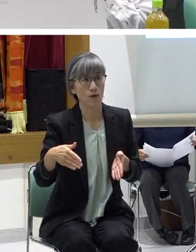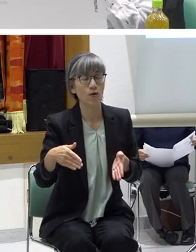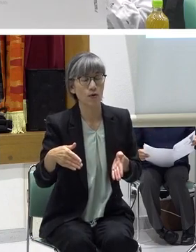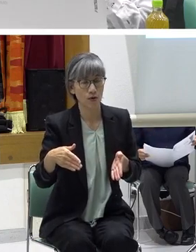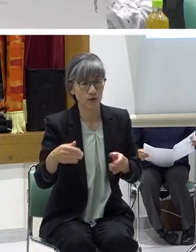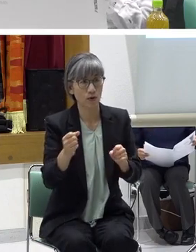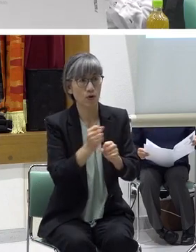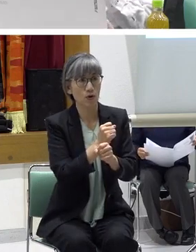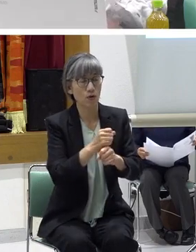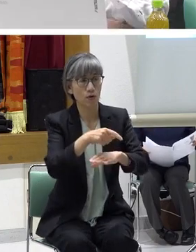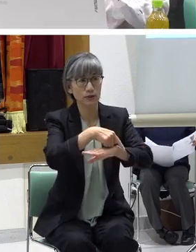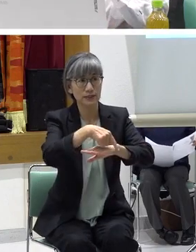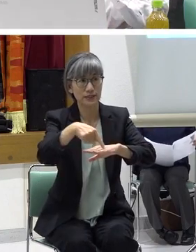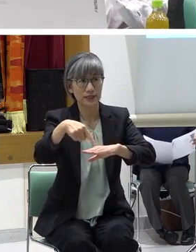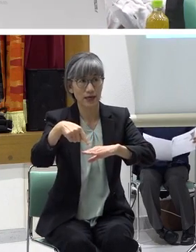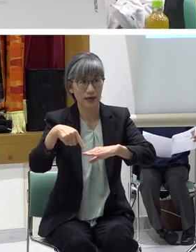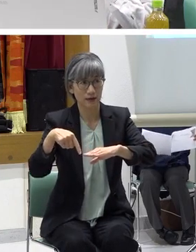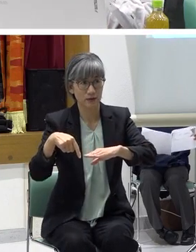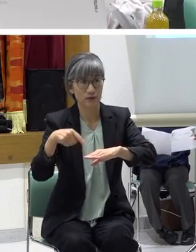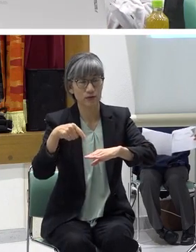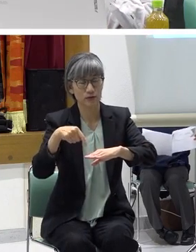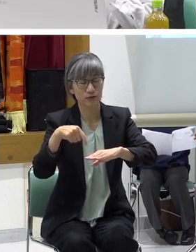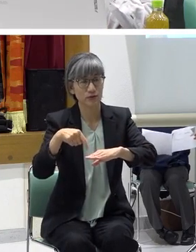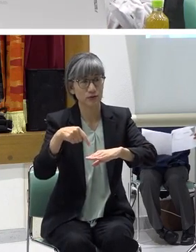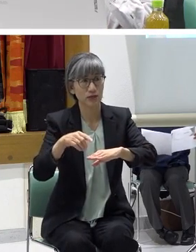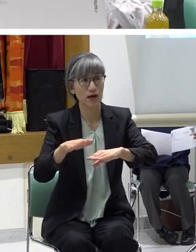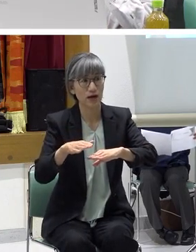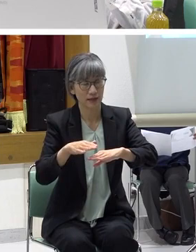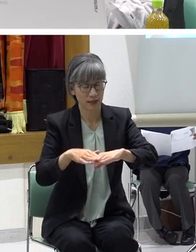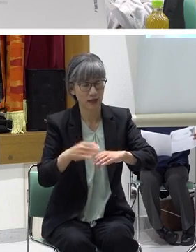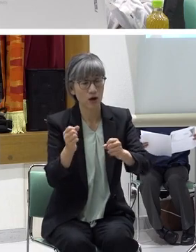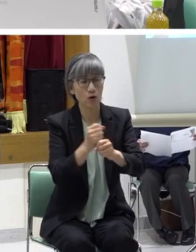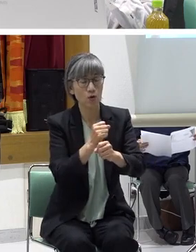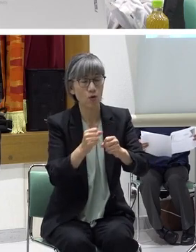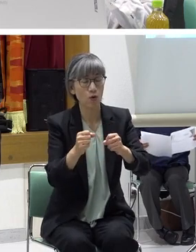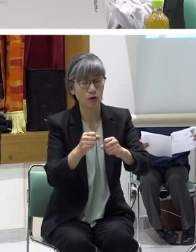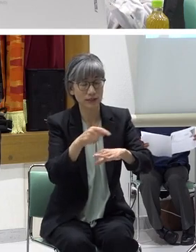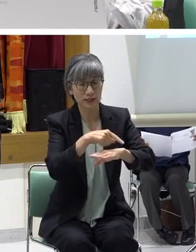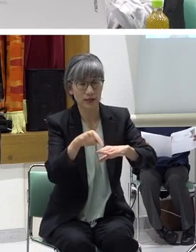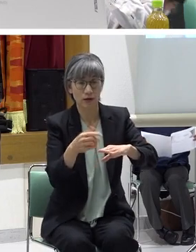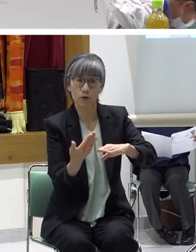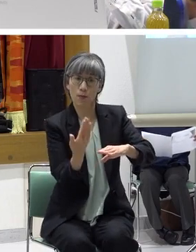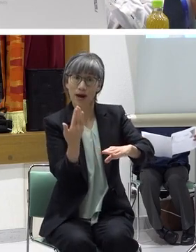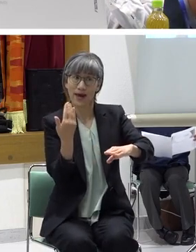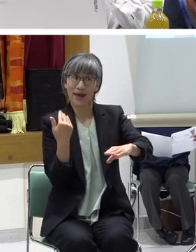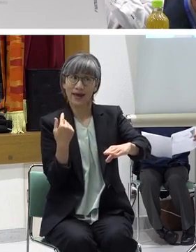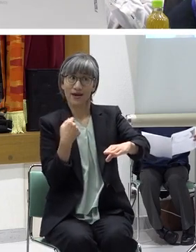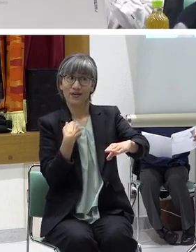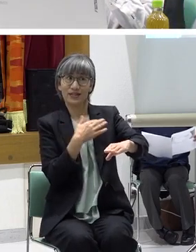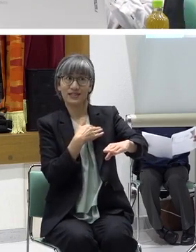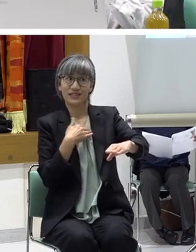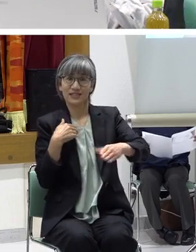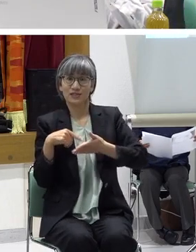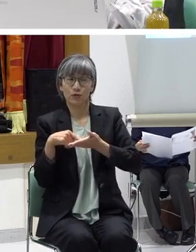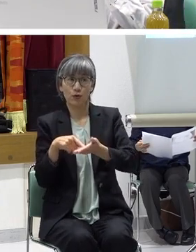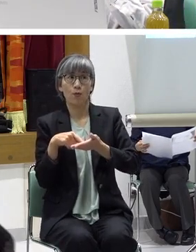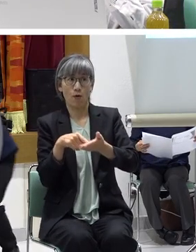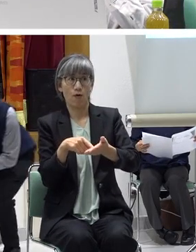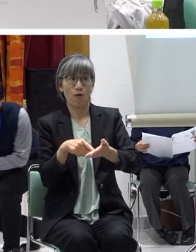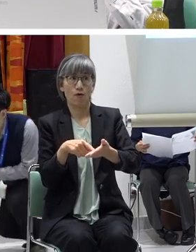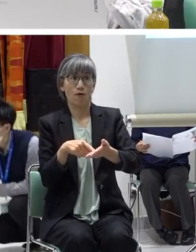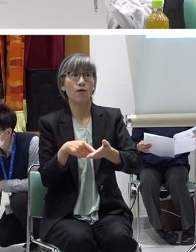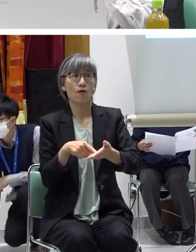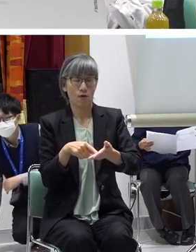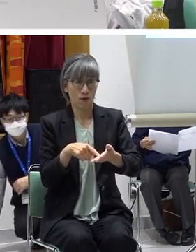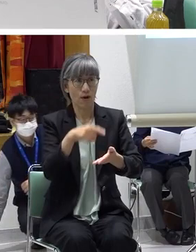工事計画もちょうど重なっており、工事を行う前の段階で私たちの要望を府